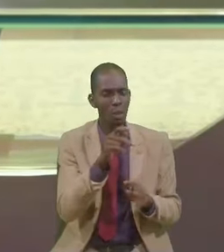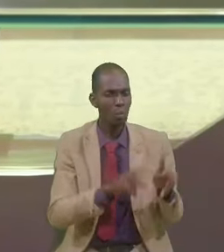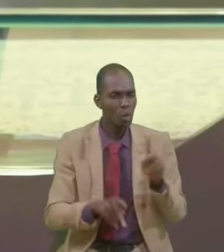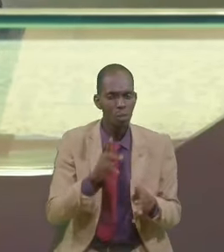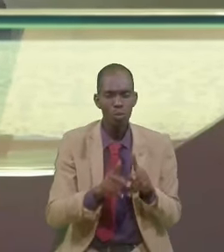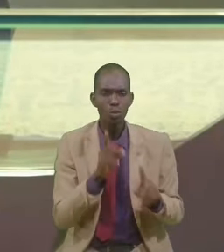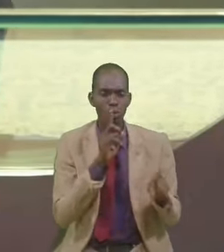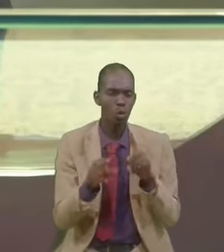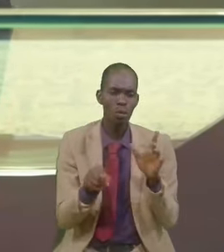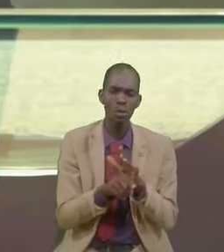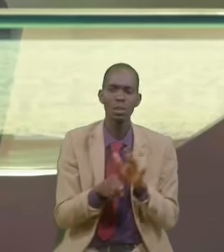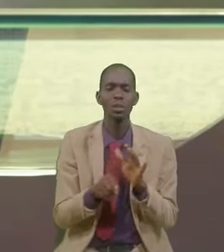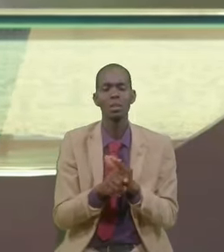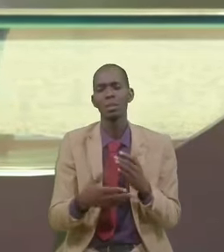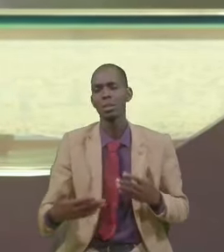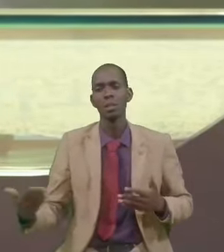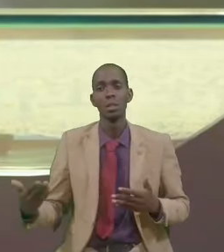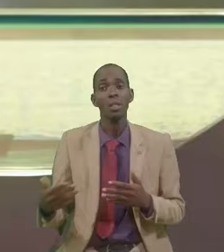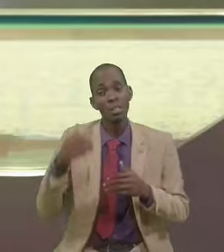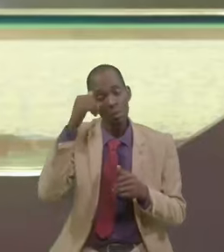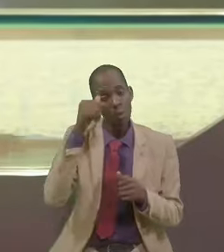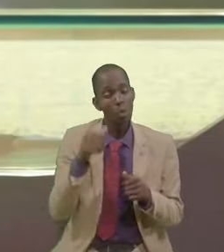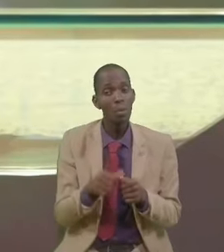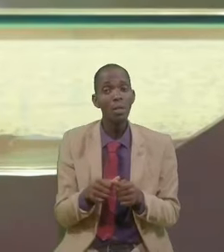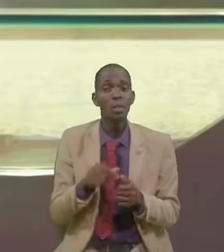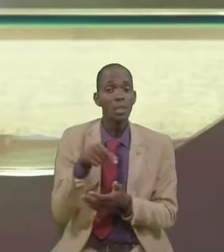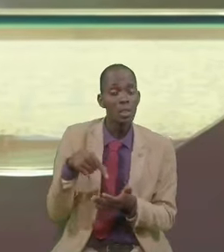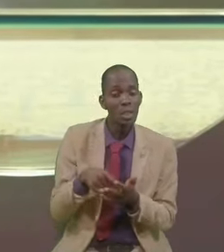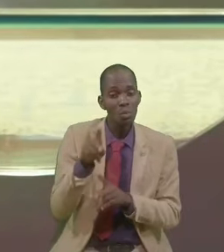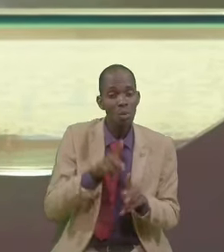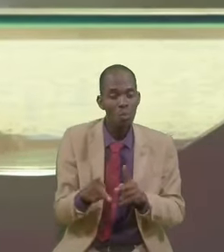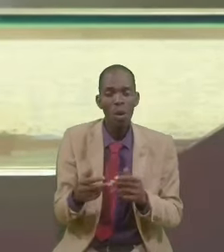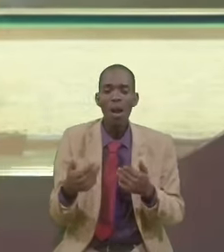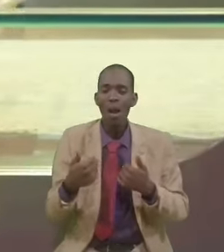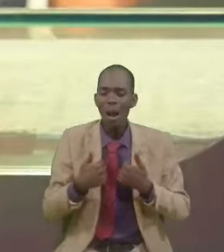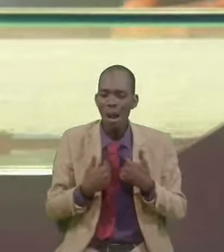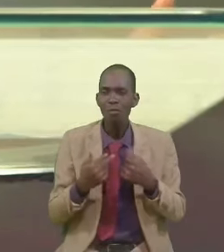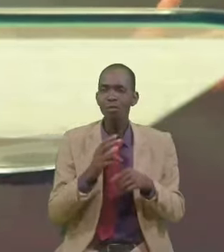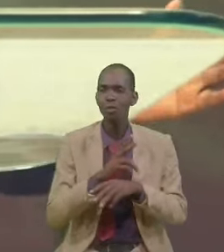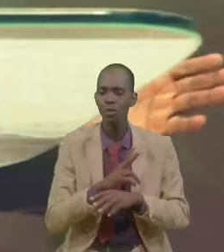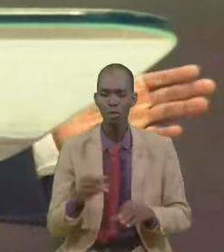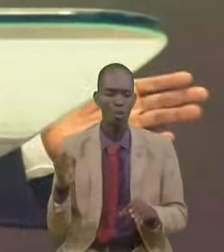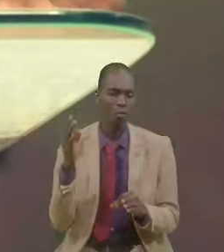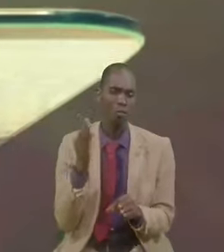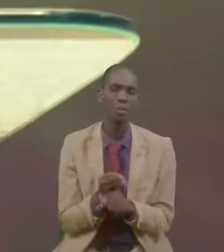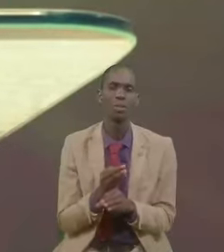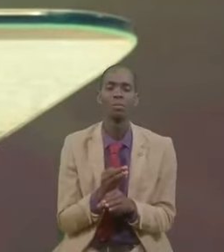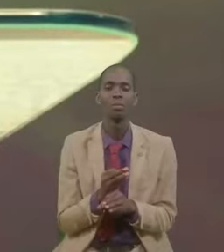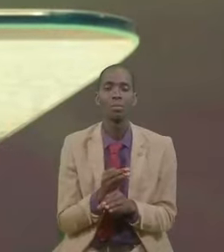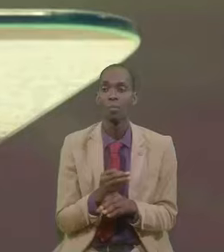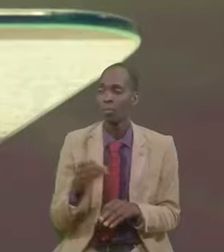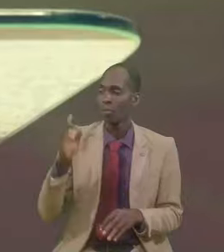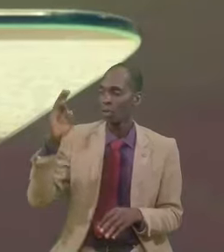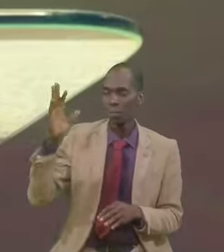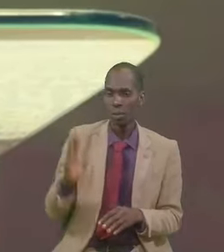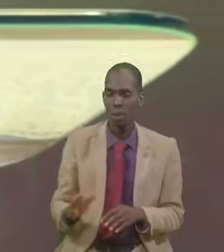allons choisir un chef et nous reconduire en Égypte. Ces gens-là manquaient de foi. Les ministres n'ont pas de foi.